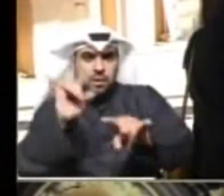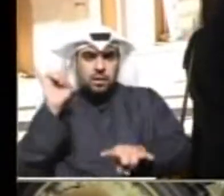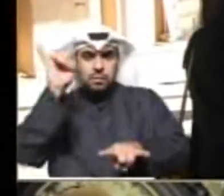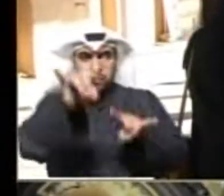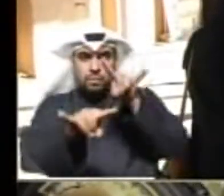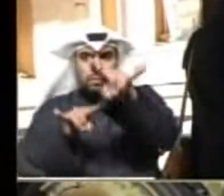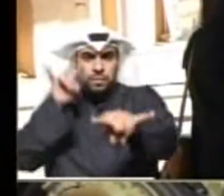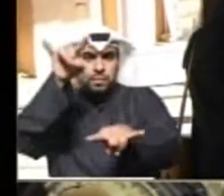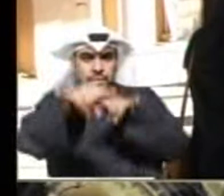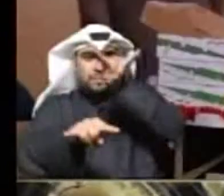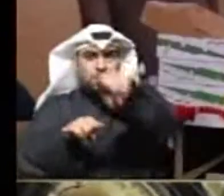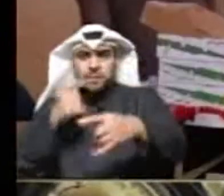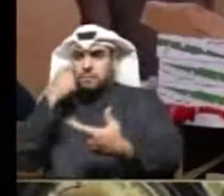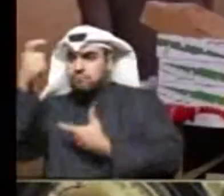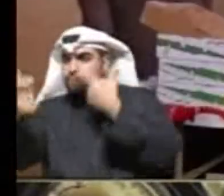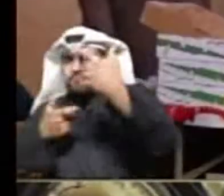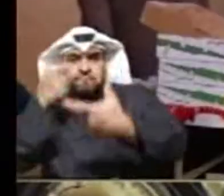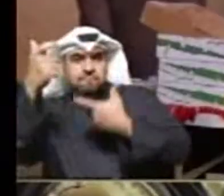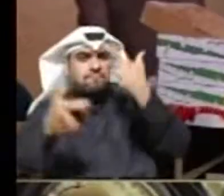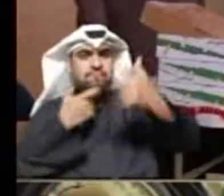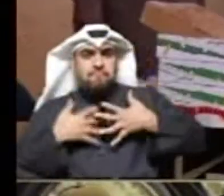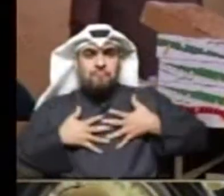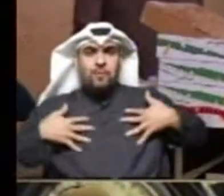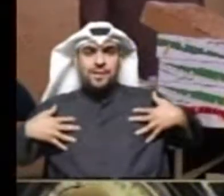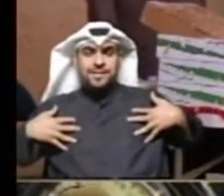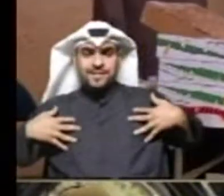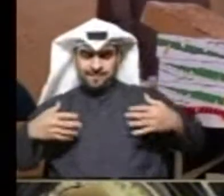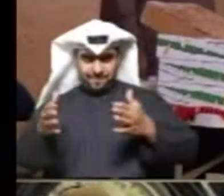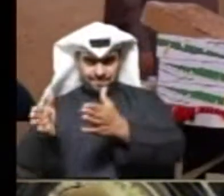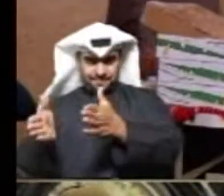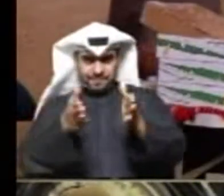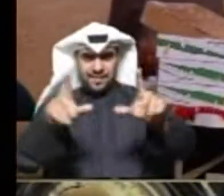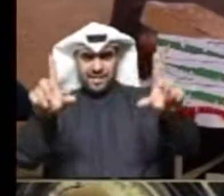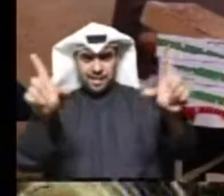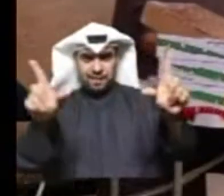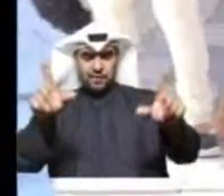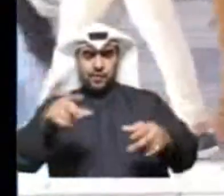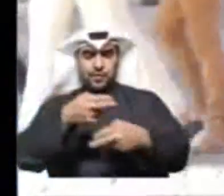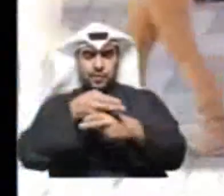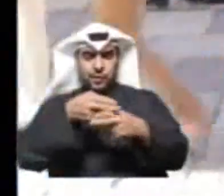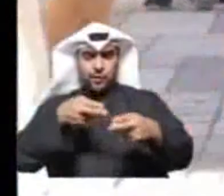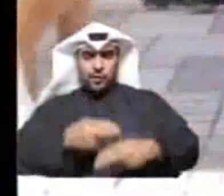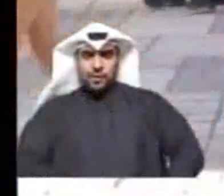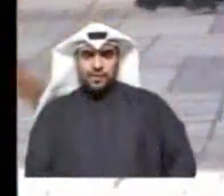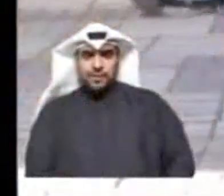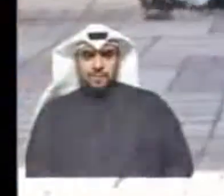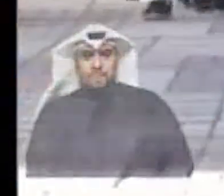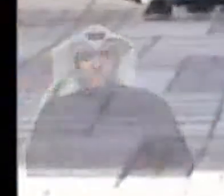الموسم الحالي الذي ينتظر الكثير من الأحداث. عادل العنزي لتلفزيون دولة الكويت.